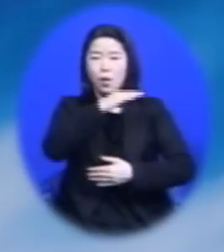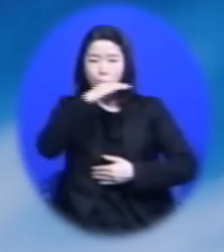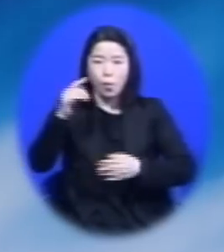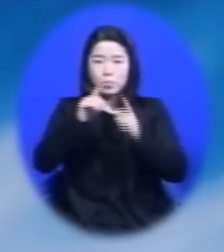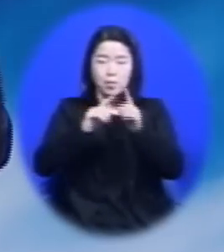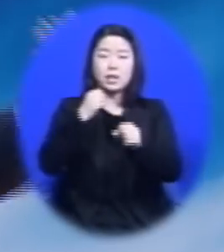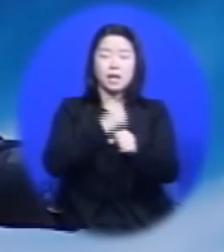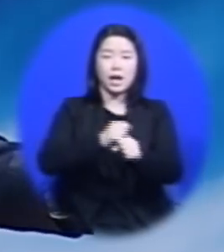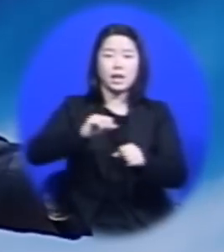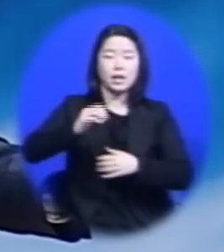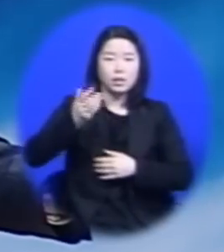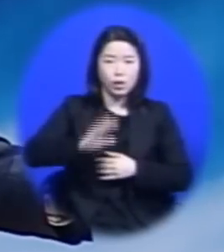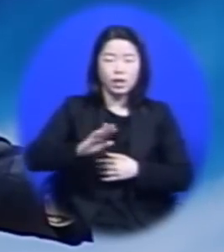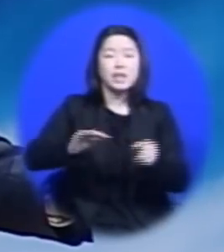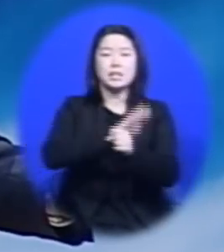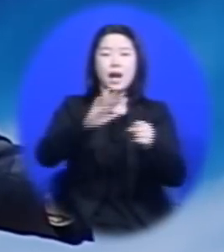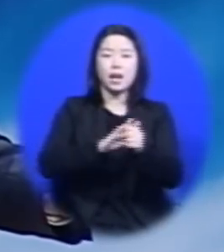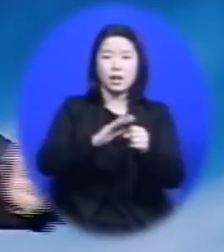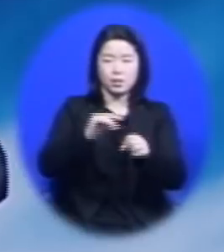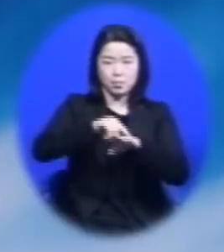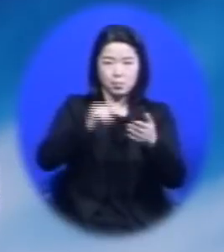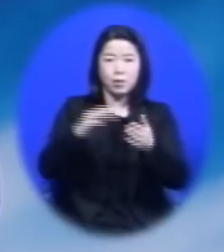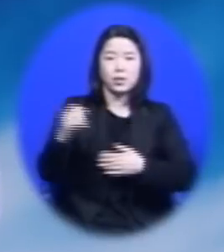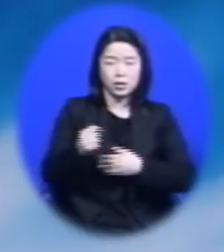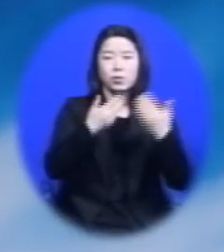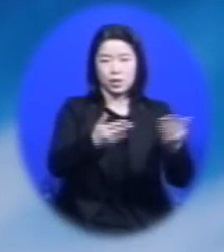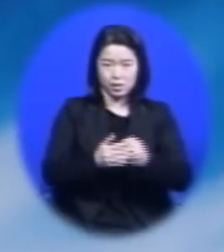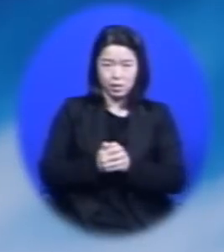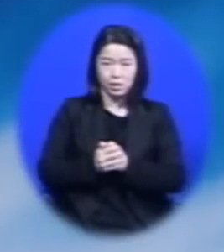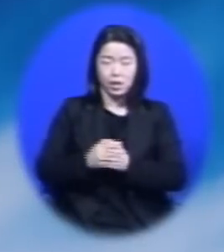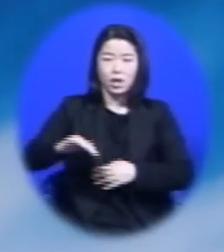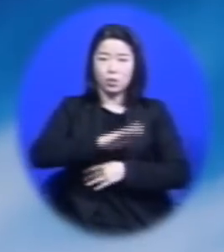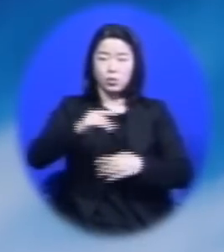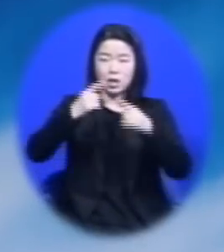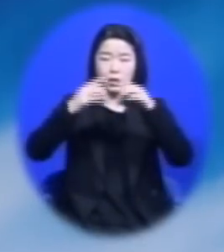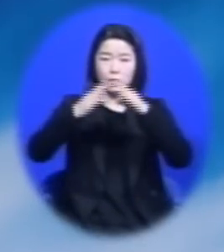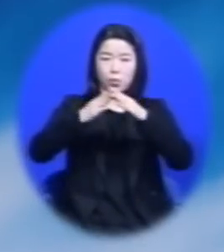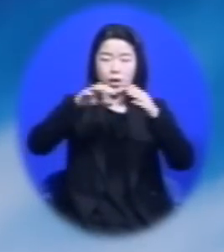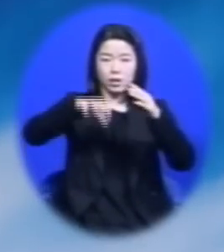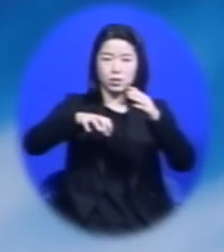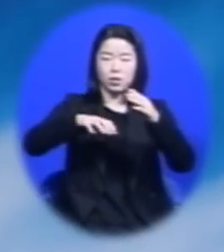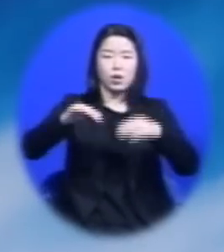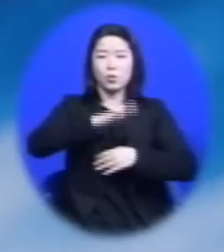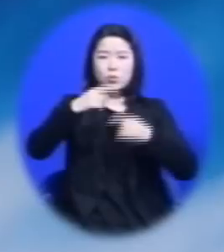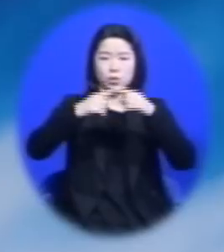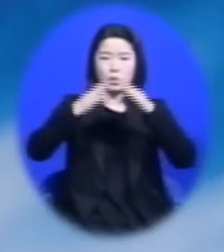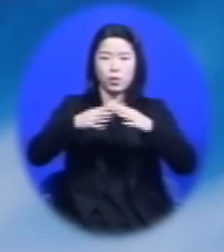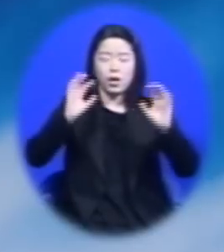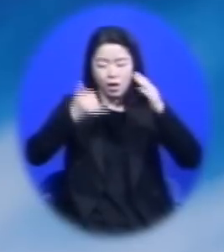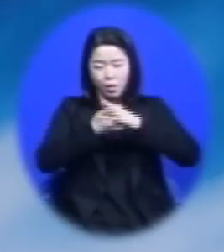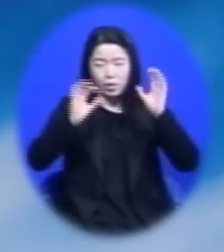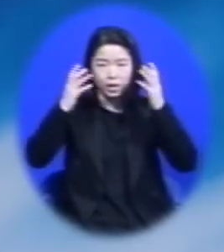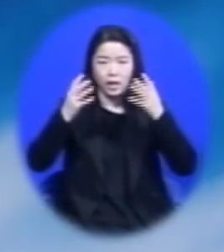하되 사랑으로 해야 됩니다 우리가 교회에서 어린 아이들이 많아요 우리 교회 어린아이들이 참